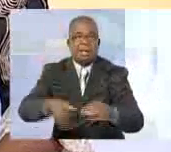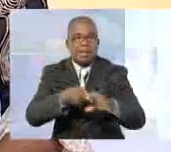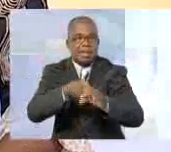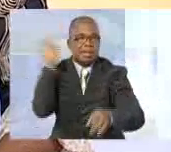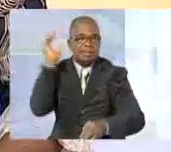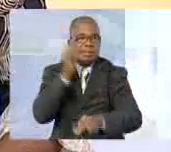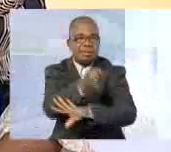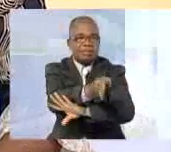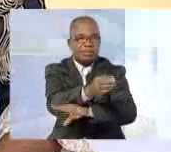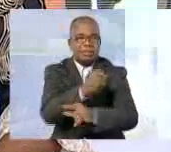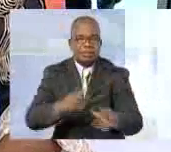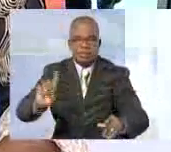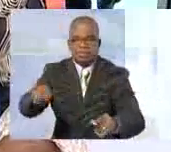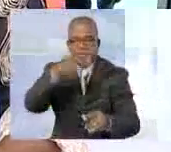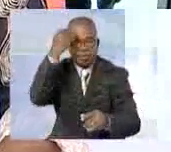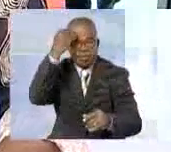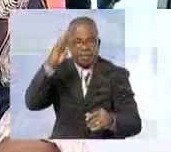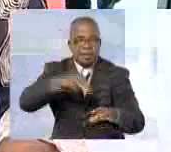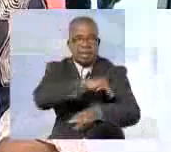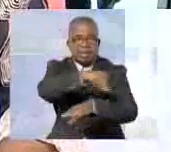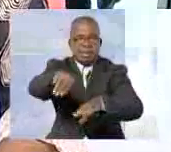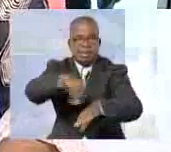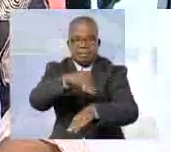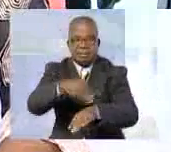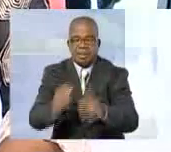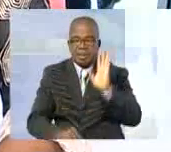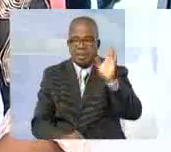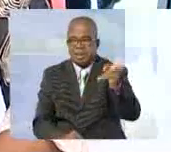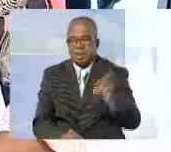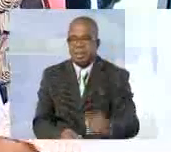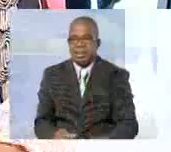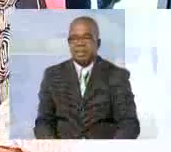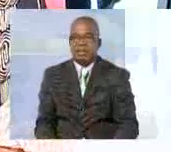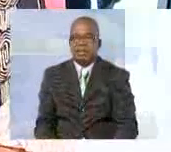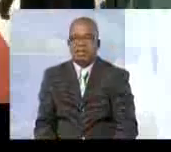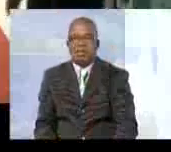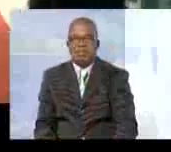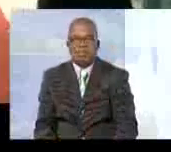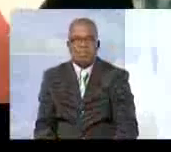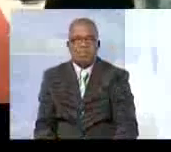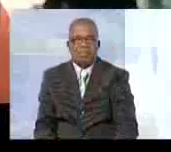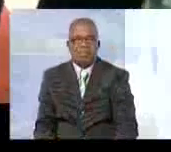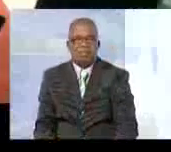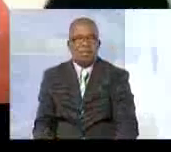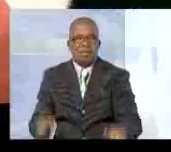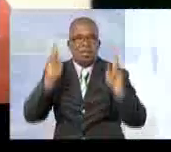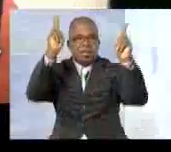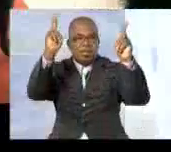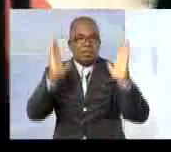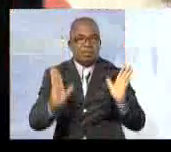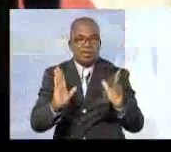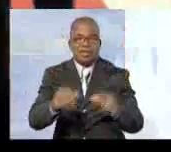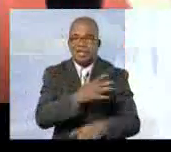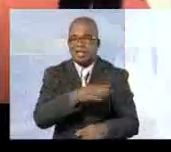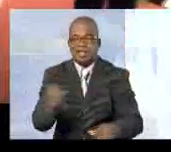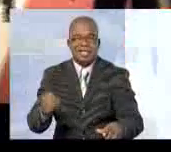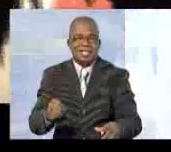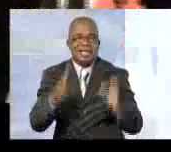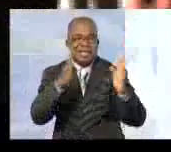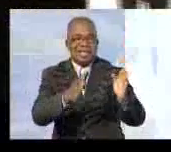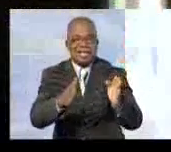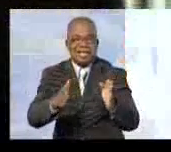ministre malien, Cheikh Modibo Diarra. Les détails avec Alvor Assakwame. Le professeur Albert Tevoedjré, médiateur